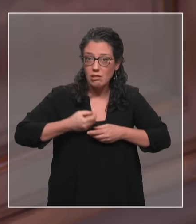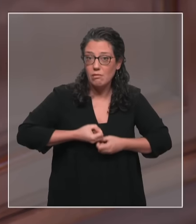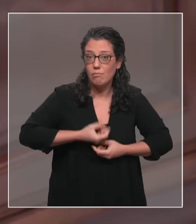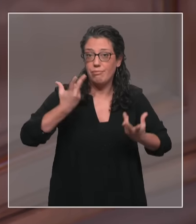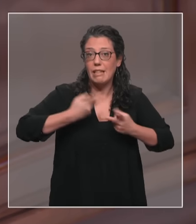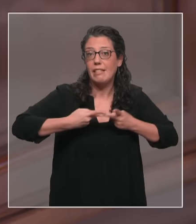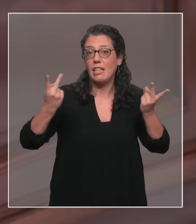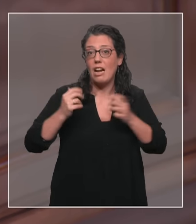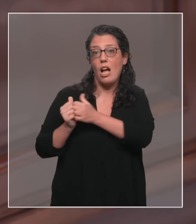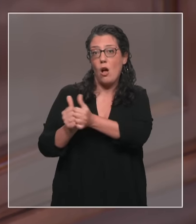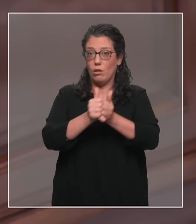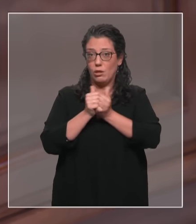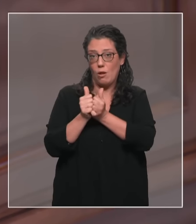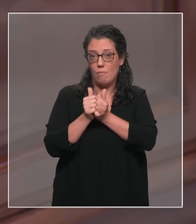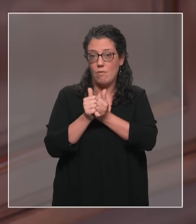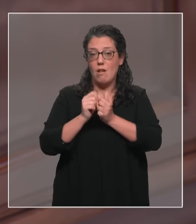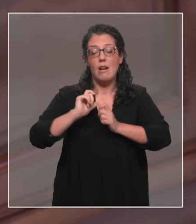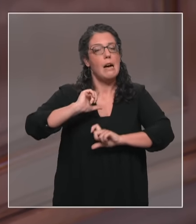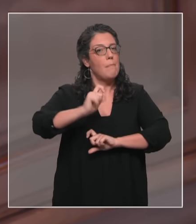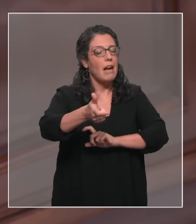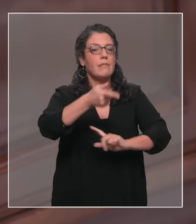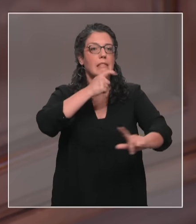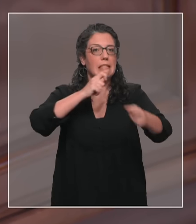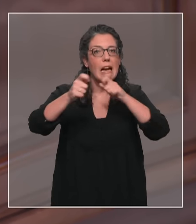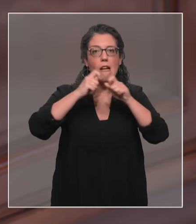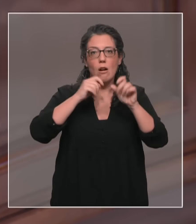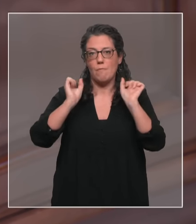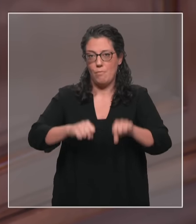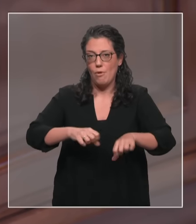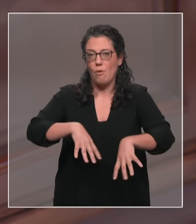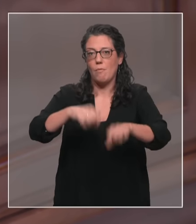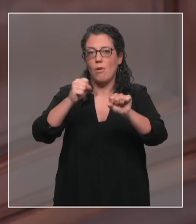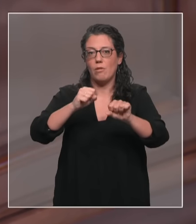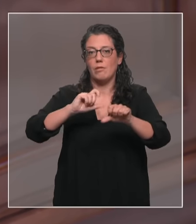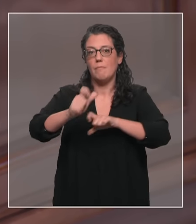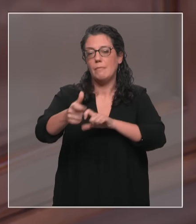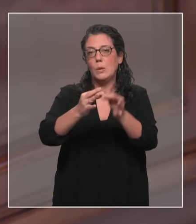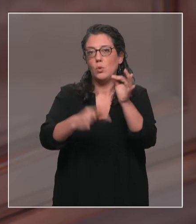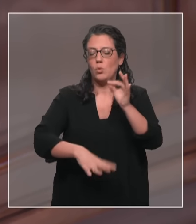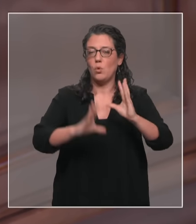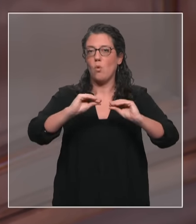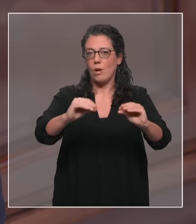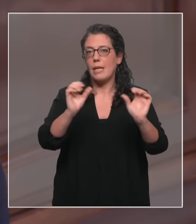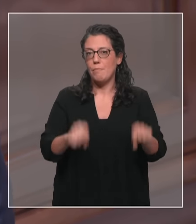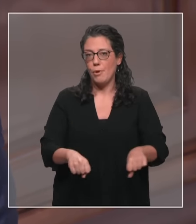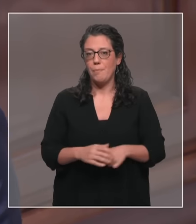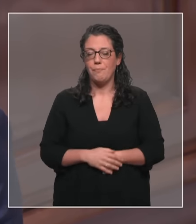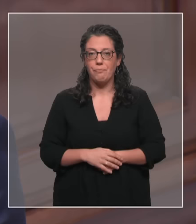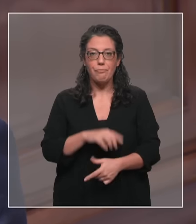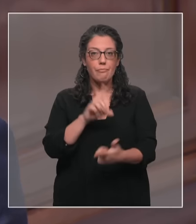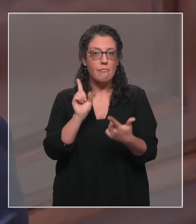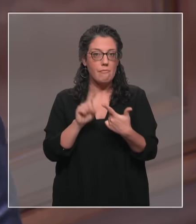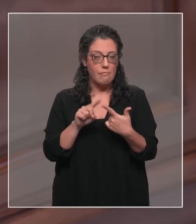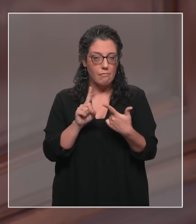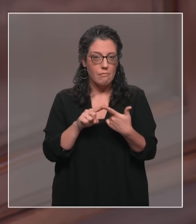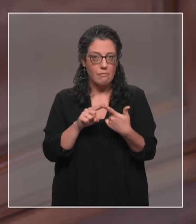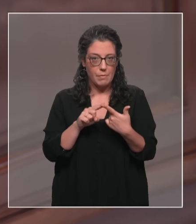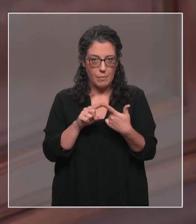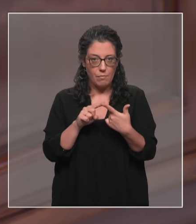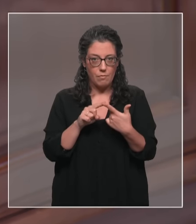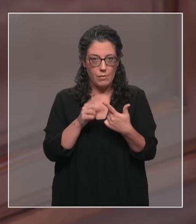un premier temps pour que le dialogue soit repris et que les solutions structurelles soient mises en place. La deuxième chose qui est liée à ce que vous